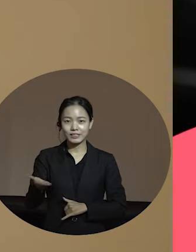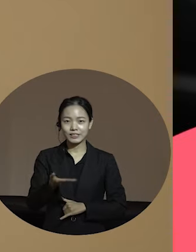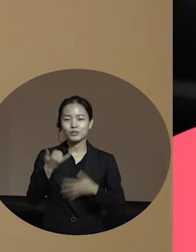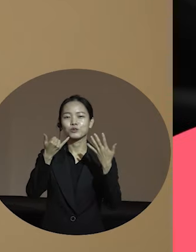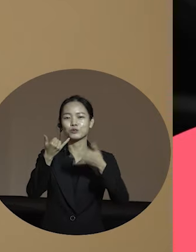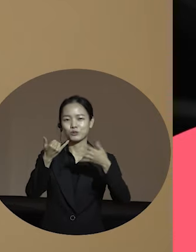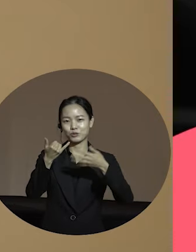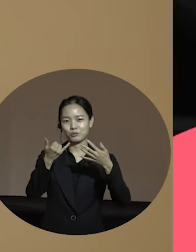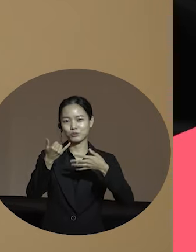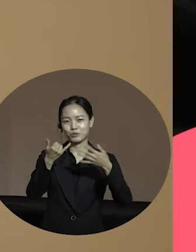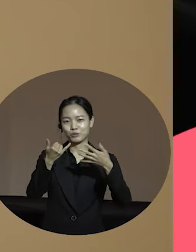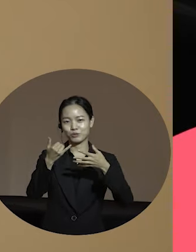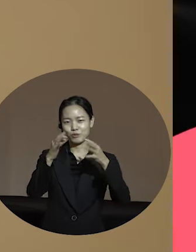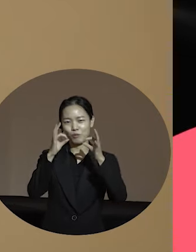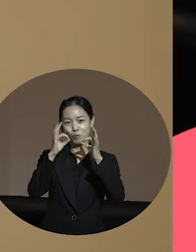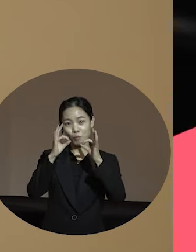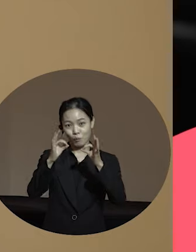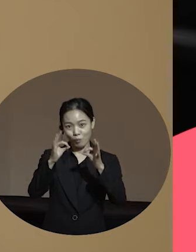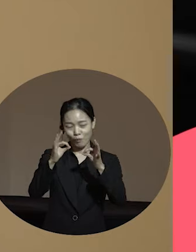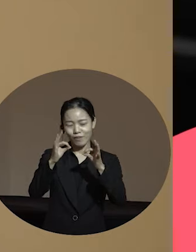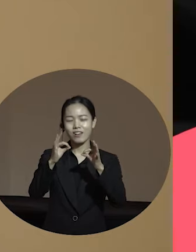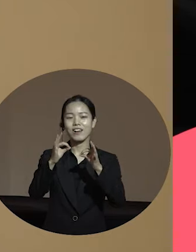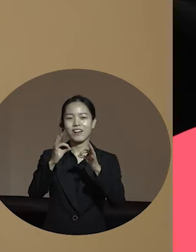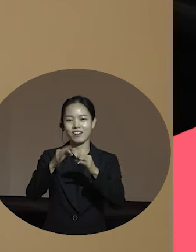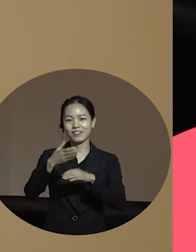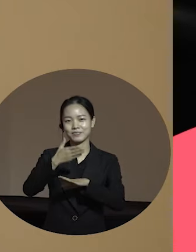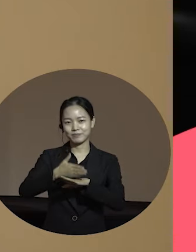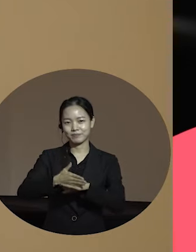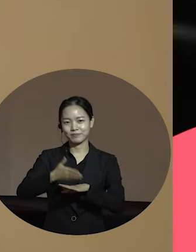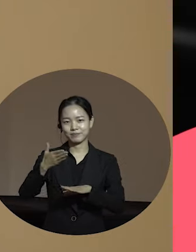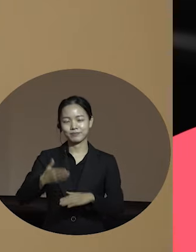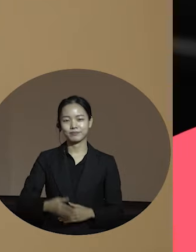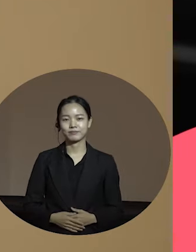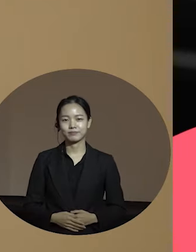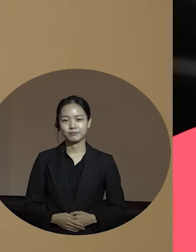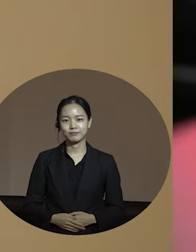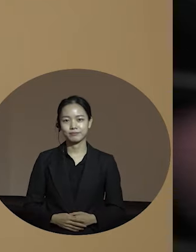시청하고 계신 모든 분들께도 진심으로 감사드립니다.